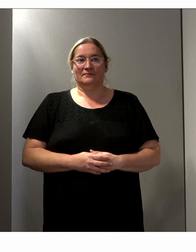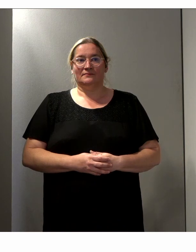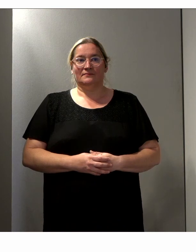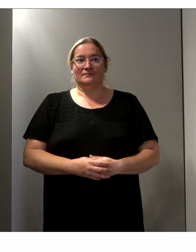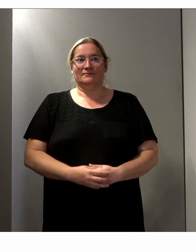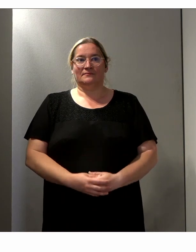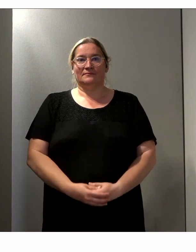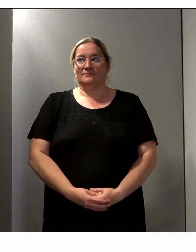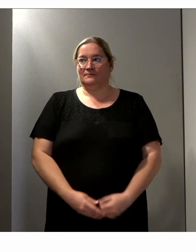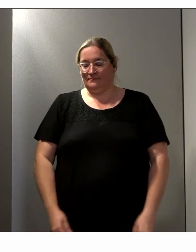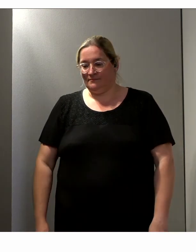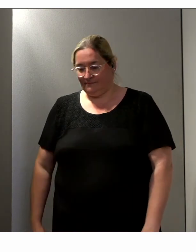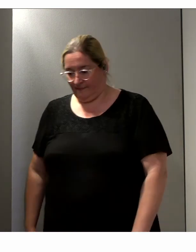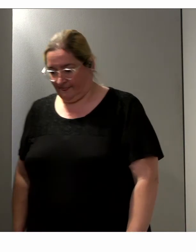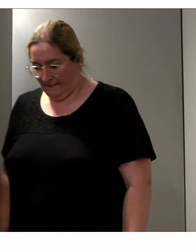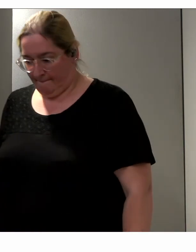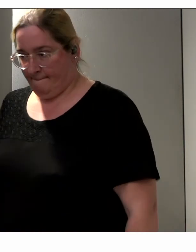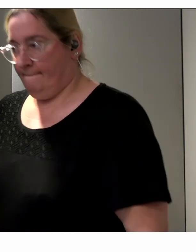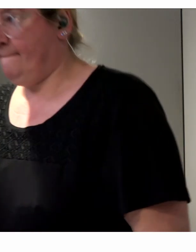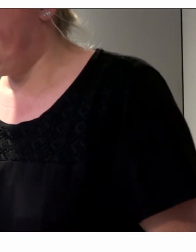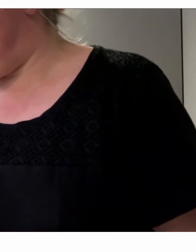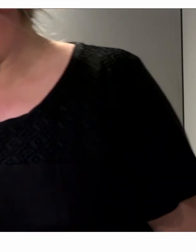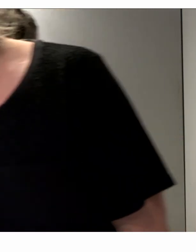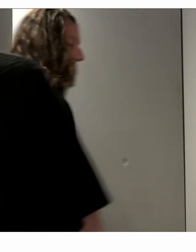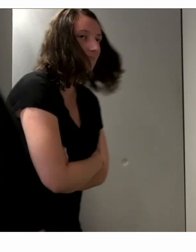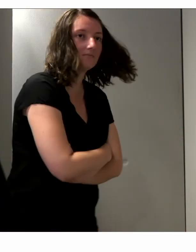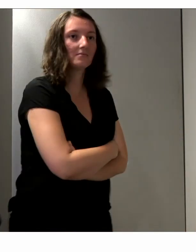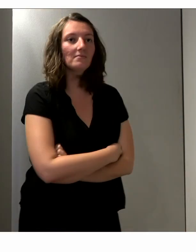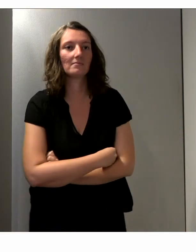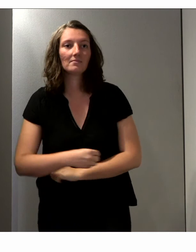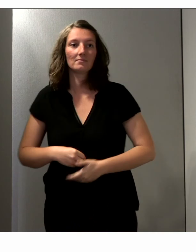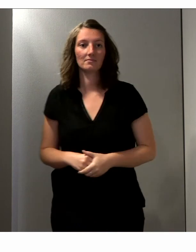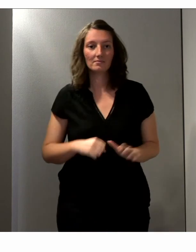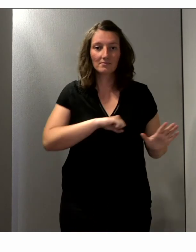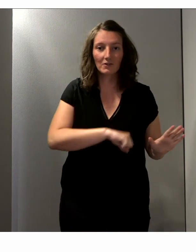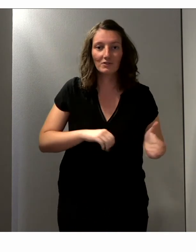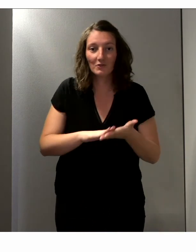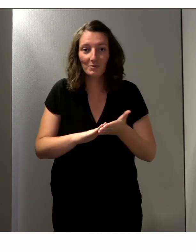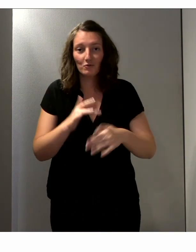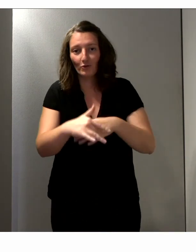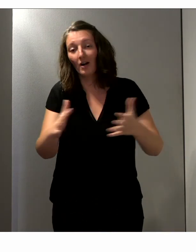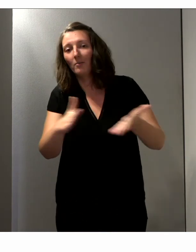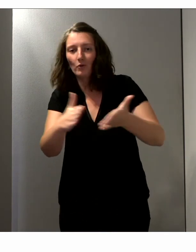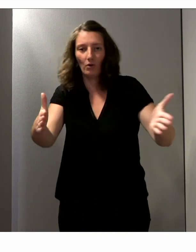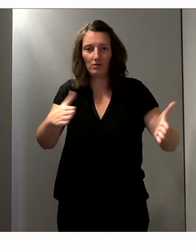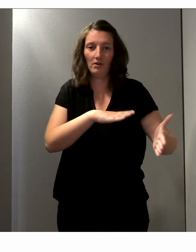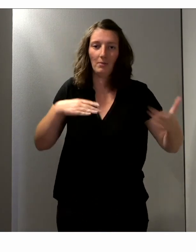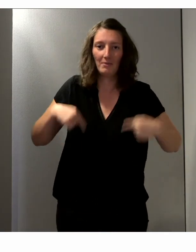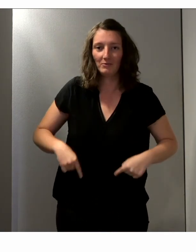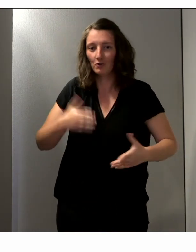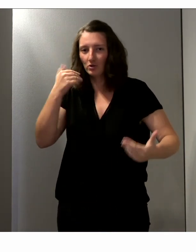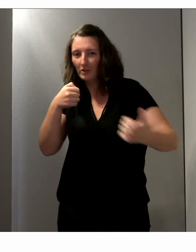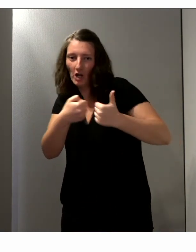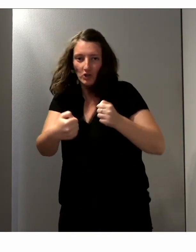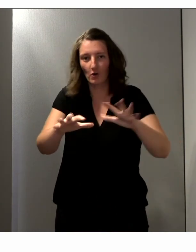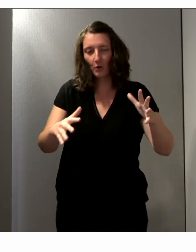Désolé, j'arrive un tout petit peu en retard. Excusez-moi. Bonjour, madame la ministre. Je ne sais pas si on se check. Si on se... voilà, on se check. Bonjour, bonjour. Je